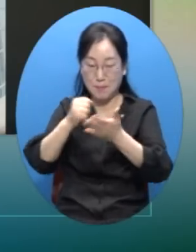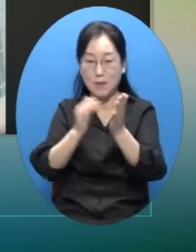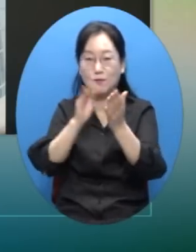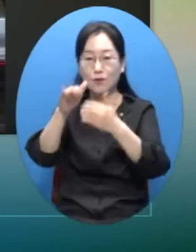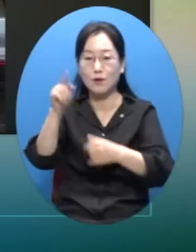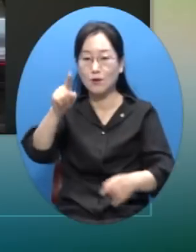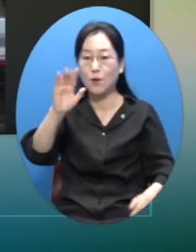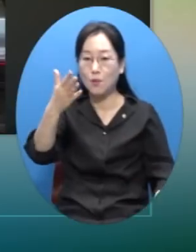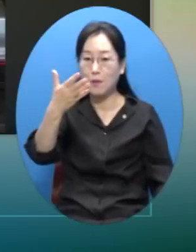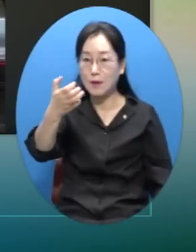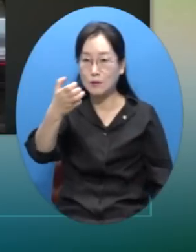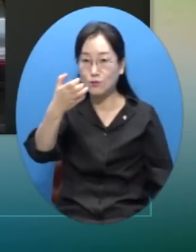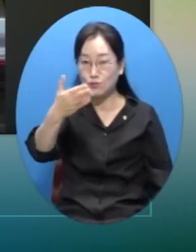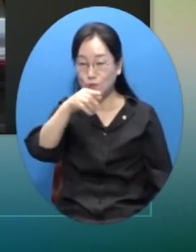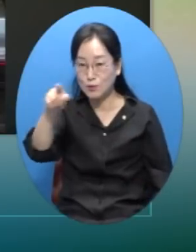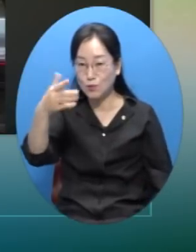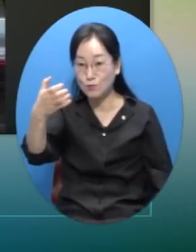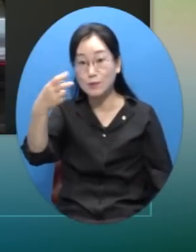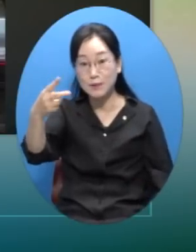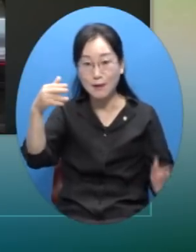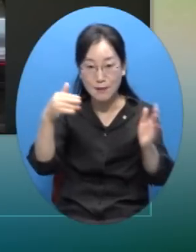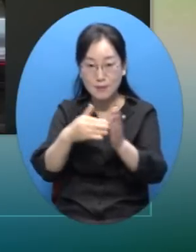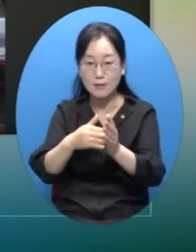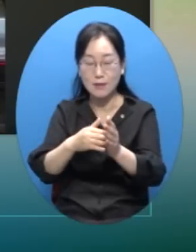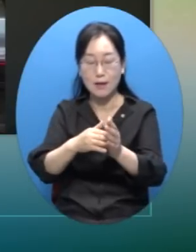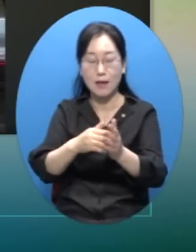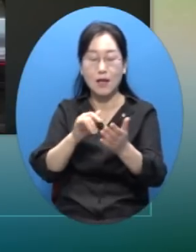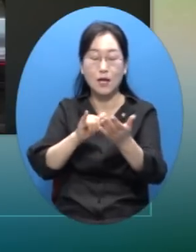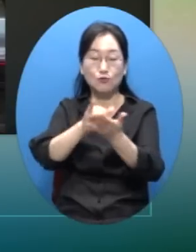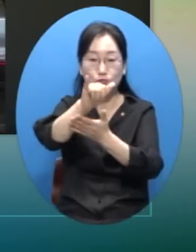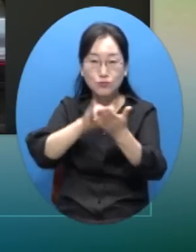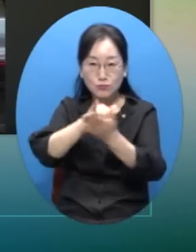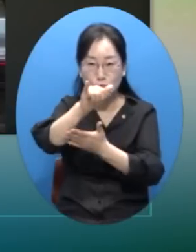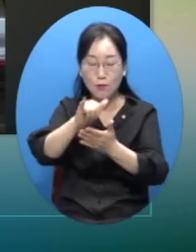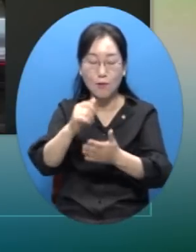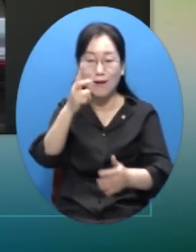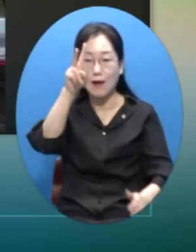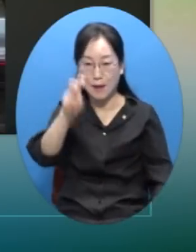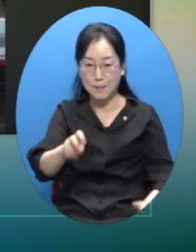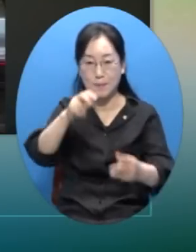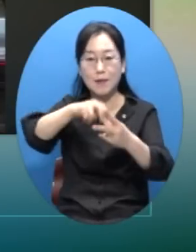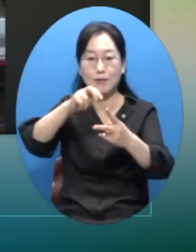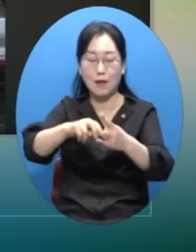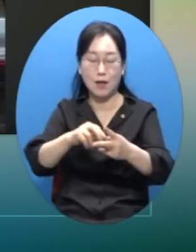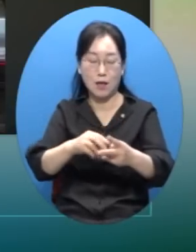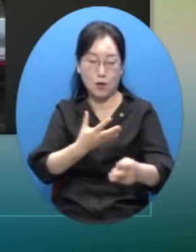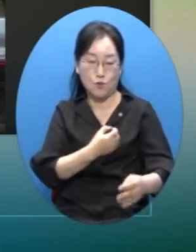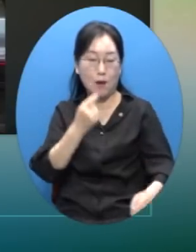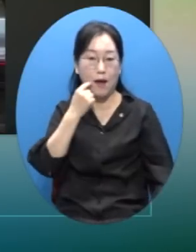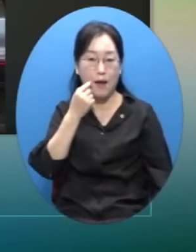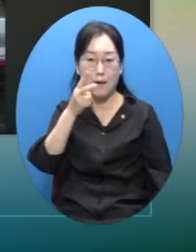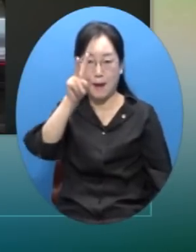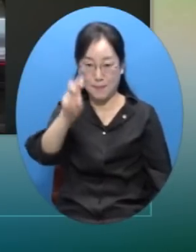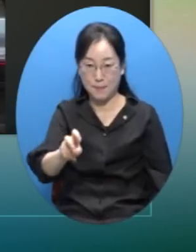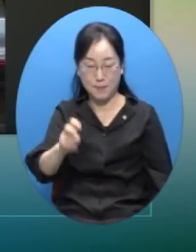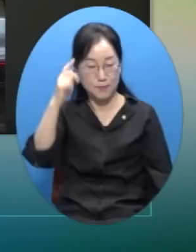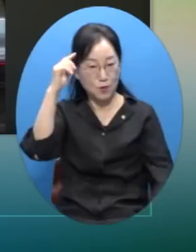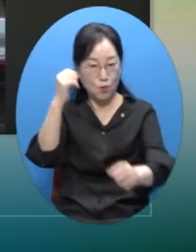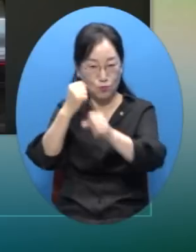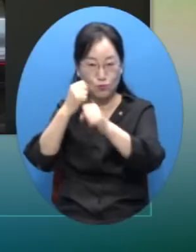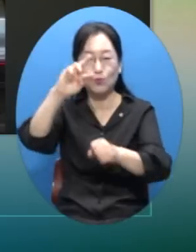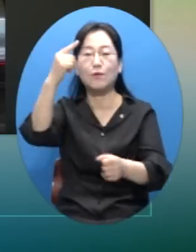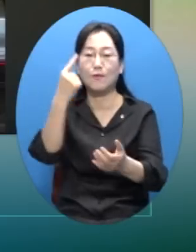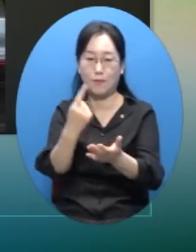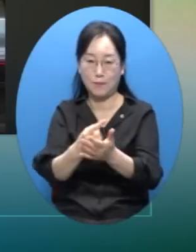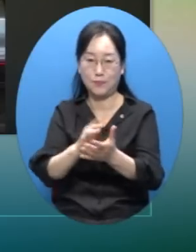1989년부터 91년까지 미국 국립암연구소와 뉴욕 슬론 캐드링 암센터에서 유방암 분야를 연구하시고